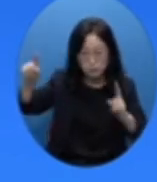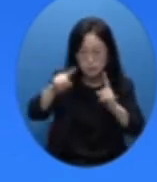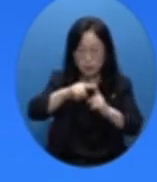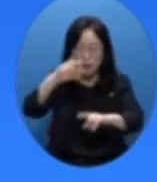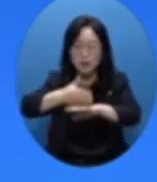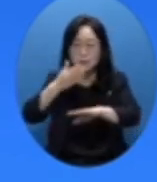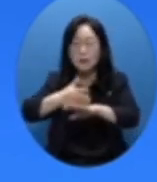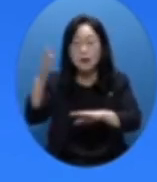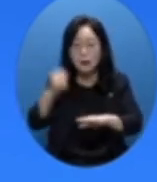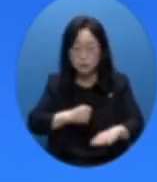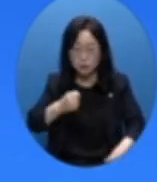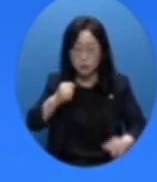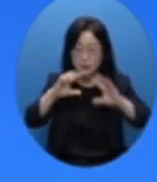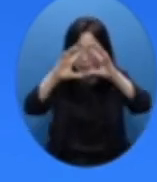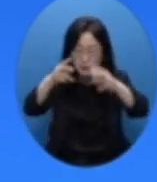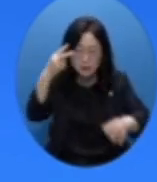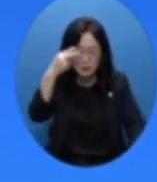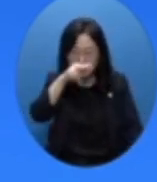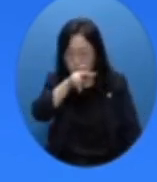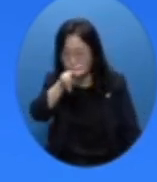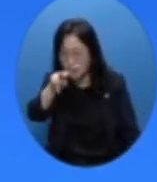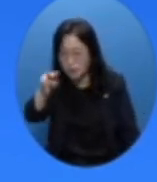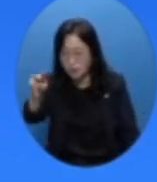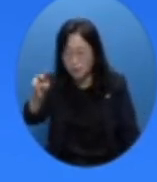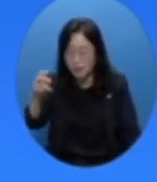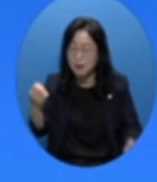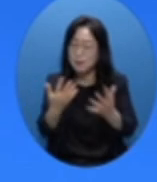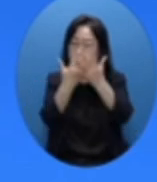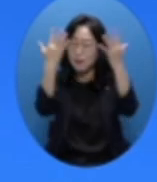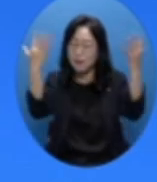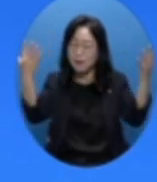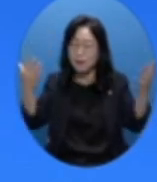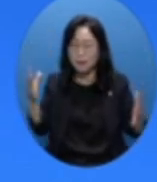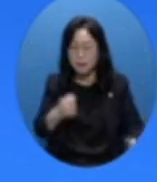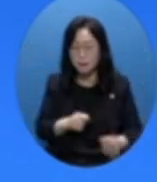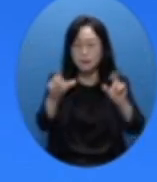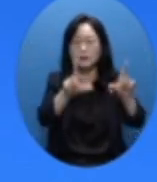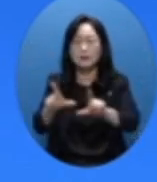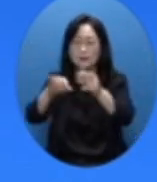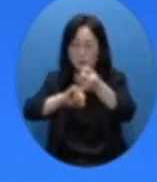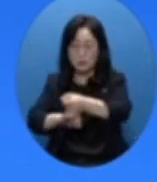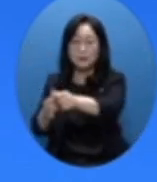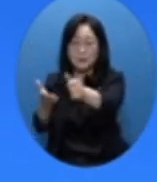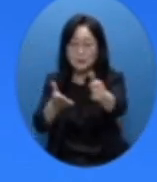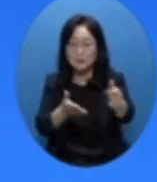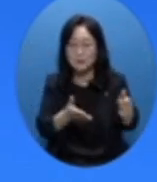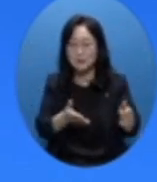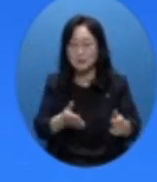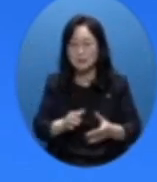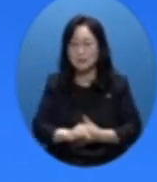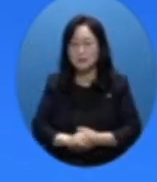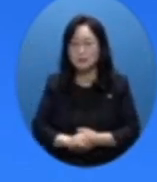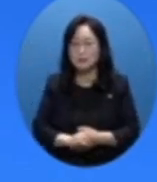바라보면서 인생을 밝고 환하게 살아가는 우리 모두가 되어야 할 것입니다